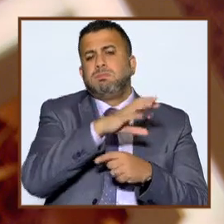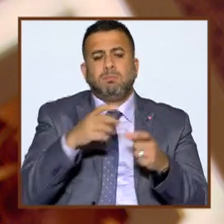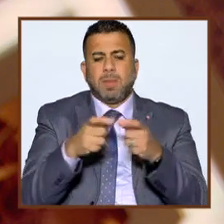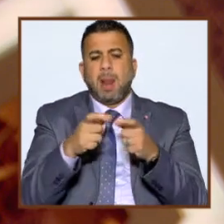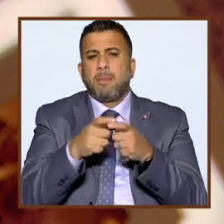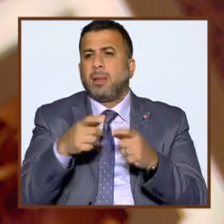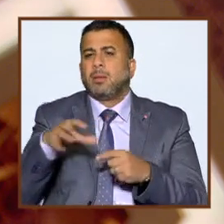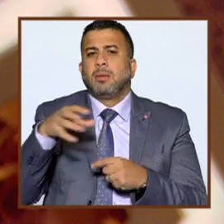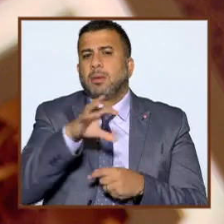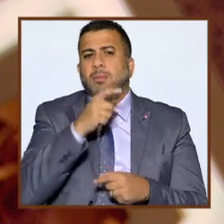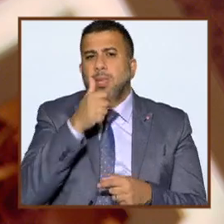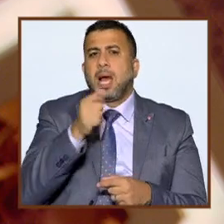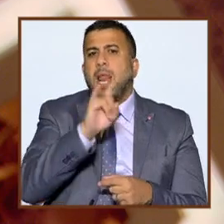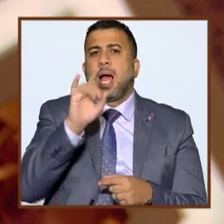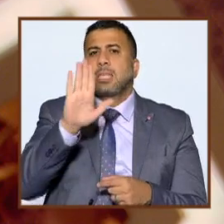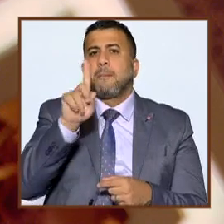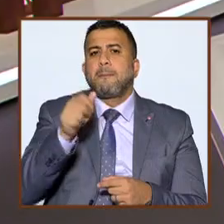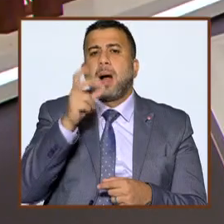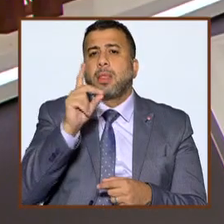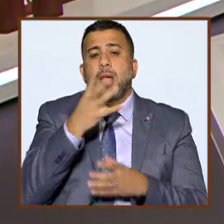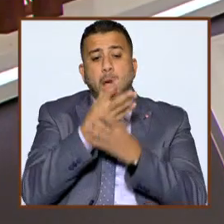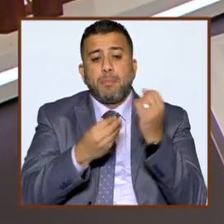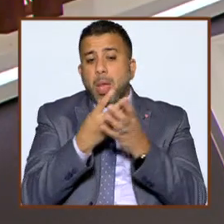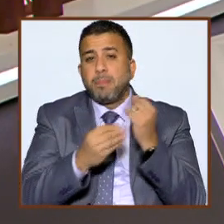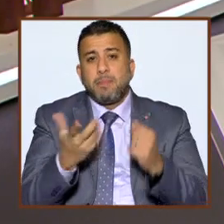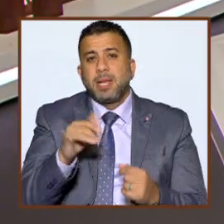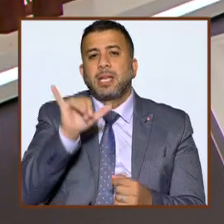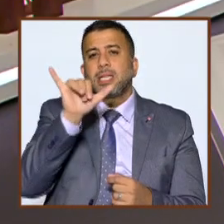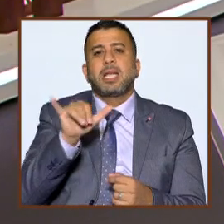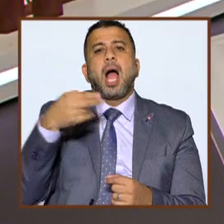شتى، وهم الأسباط، يرجعون إلى أولاد يعقوب.